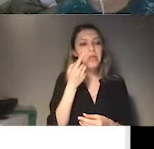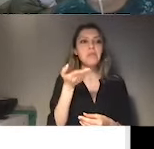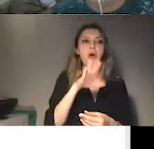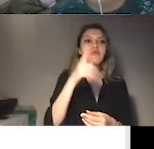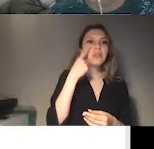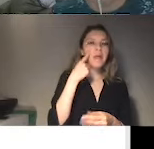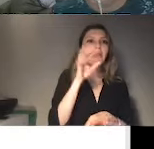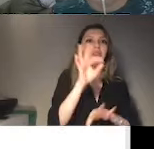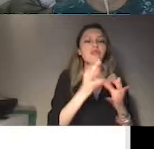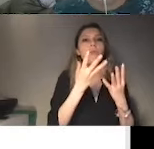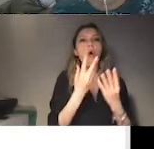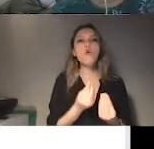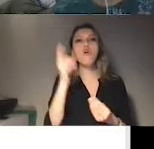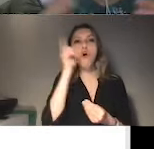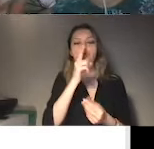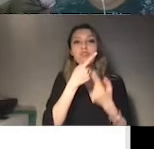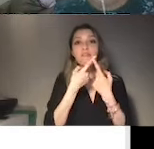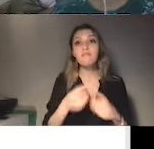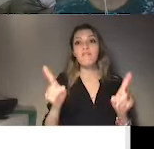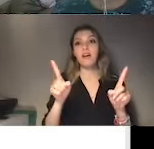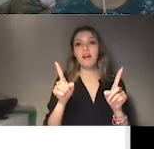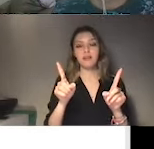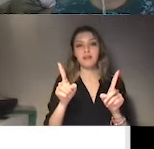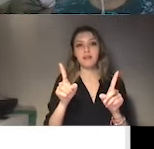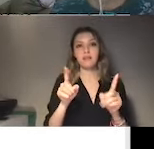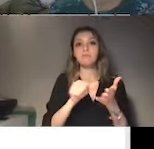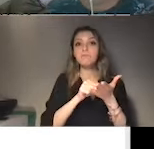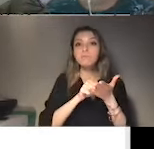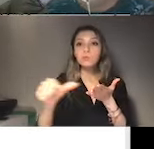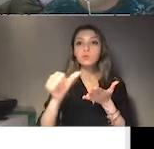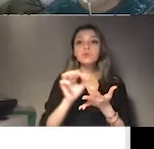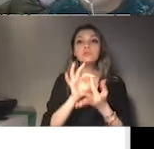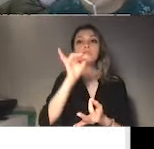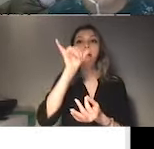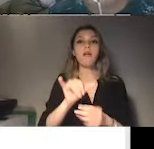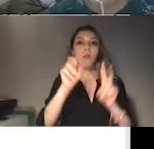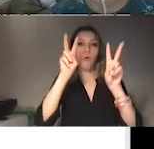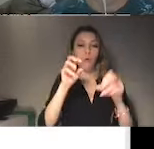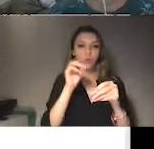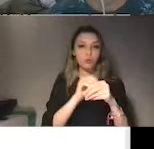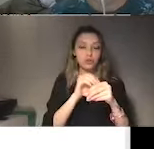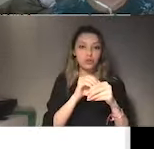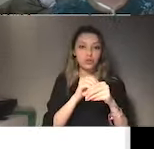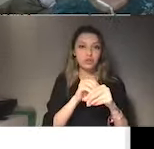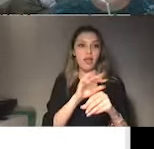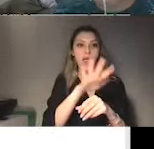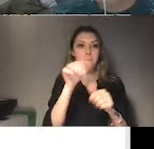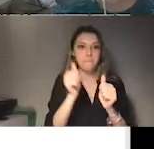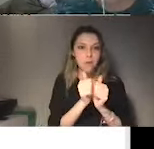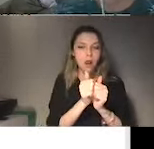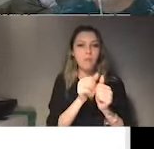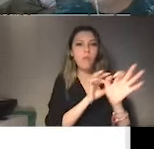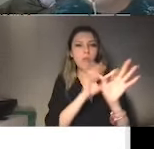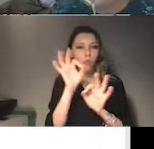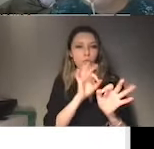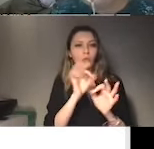daha farklı bir şey ve bütün bir hani insan hakları meselesine bütüncül bir bakışla baktığı için de diğer